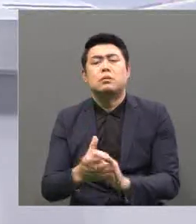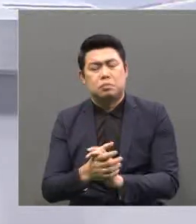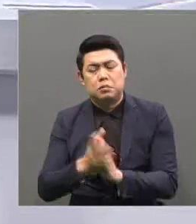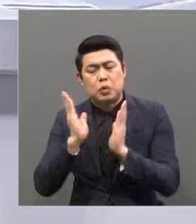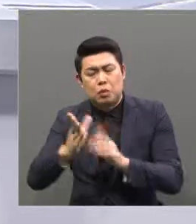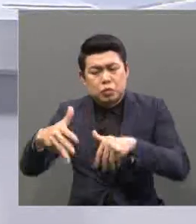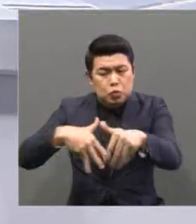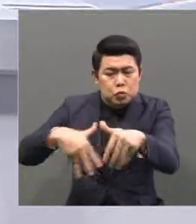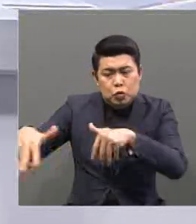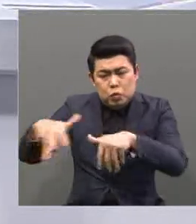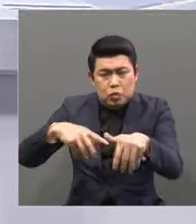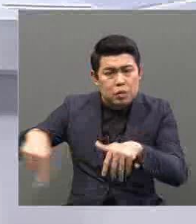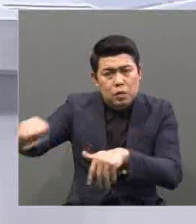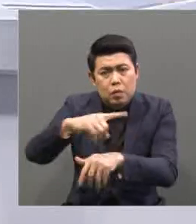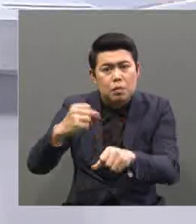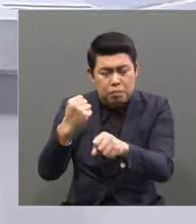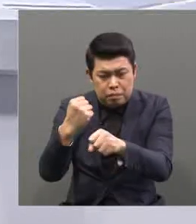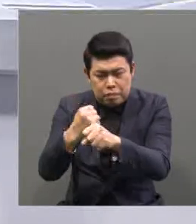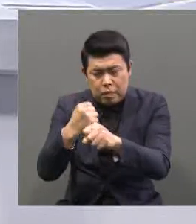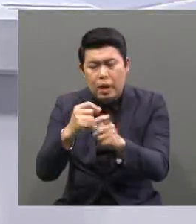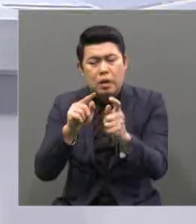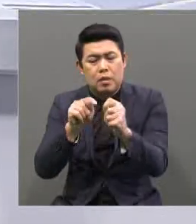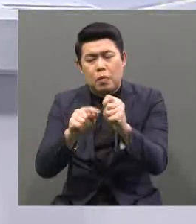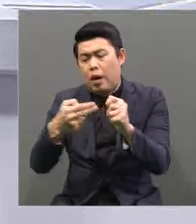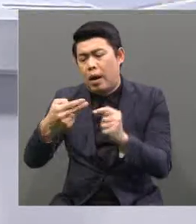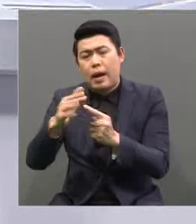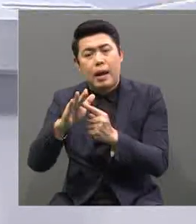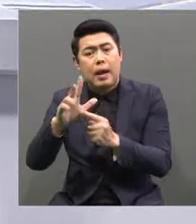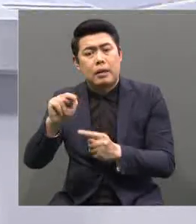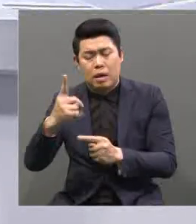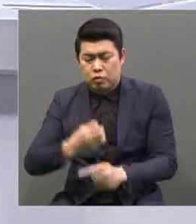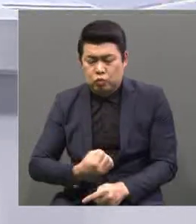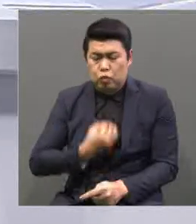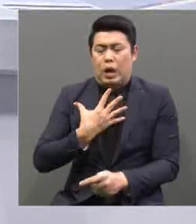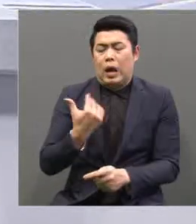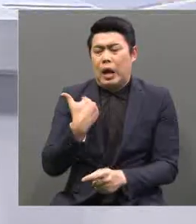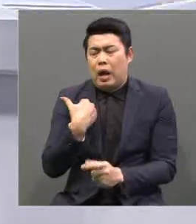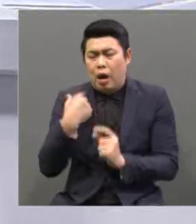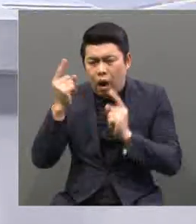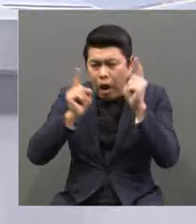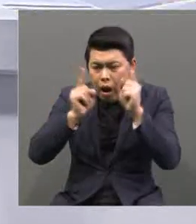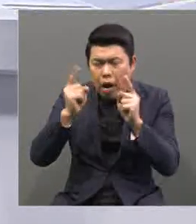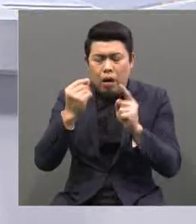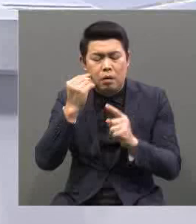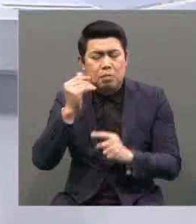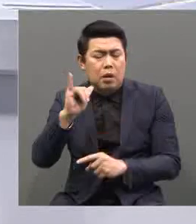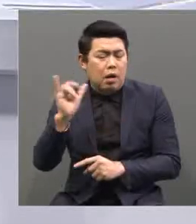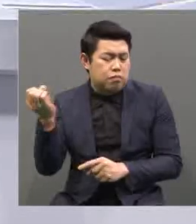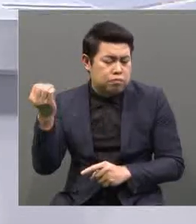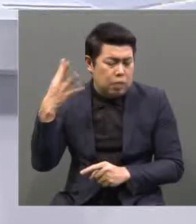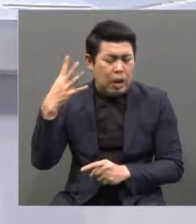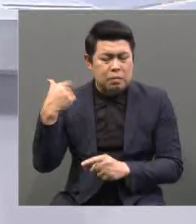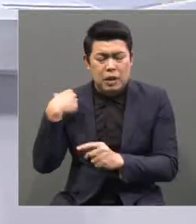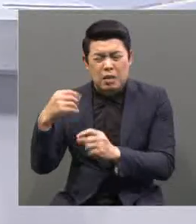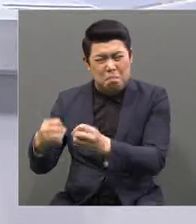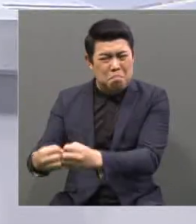ก็ทำให้ชาวบ้านในพื้นที่โดยเฉพาะชาวบ้านที่ตำบลหันตราเขาตื่นตกใจ ควันนี้ดีฝ่อเลยแหละ ใช่เพราะว่าอยู่ดีๆก็ได้ยินเสียง